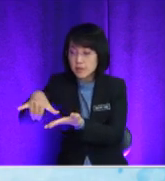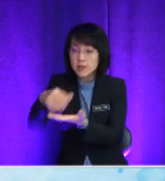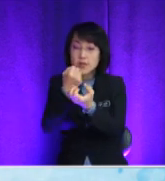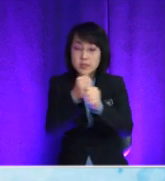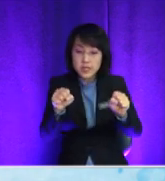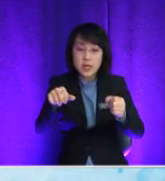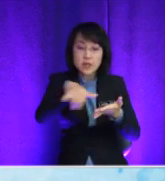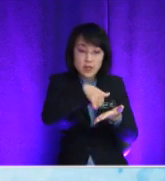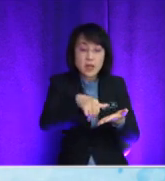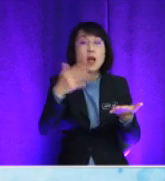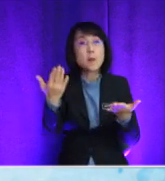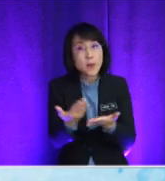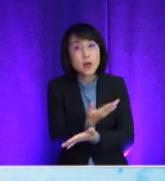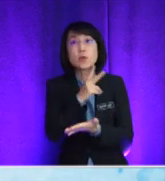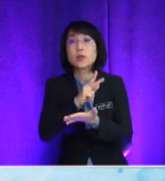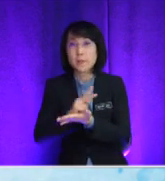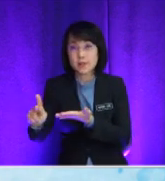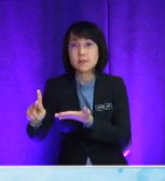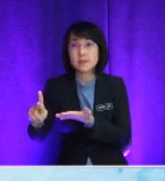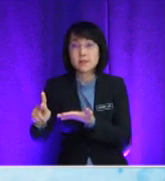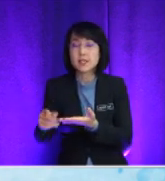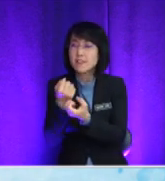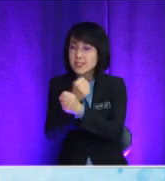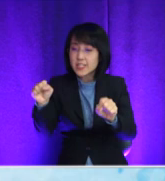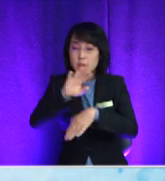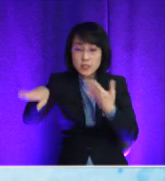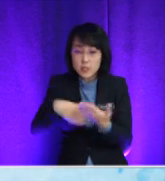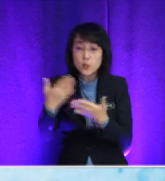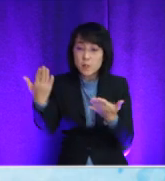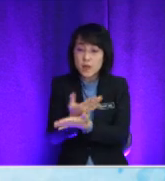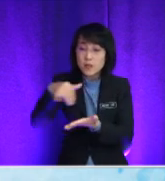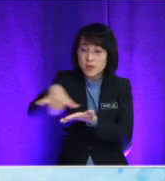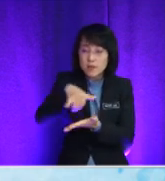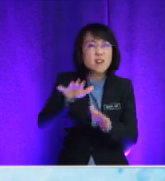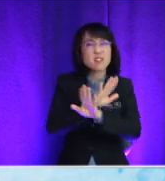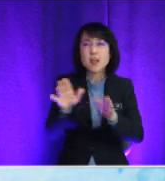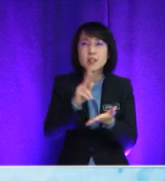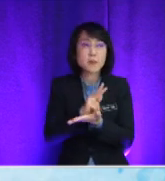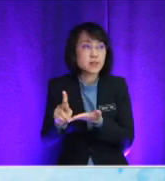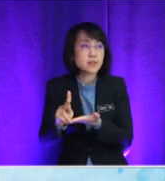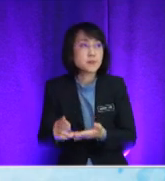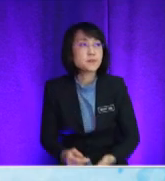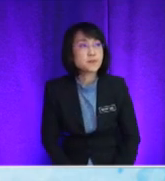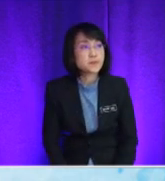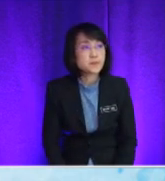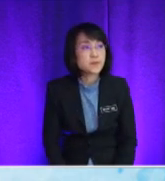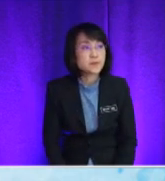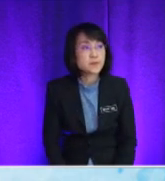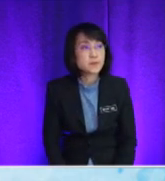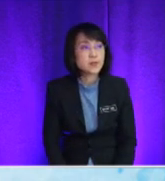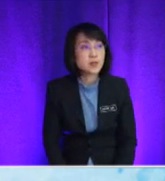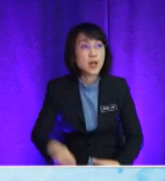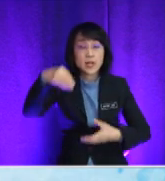proses jahitan tuh di sebelah dalam kita tekan dan di sebelah